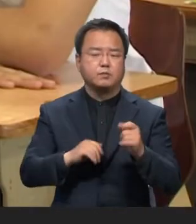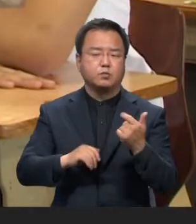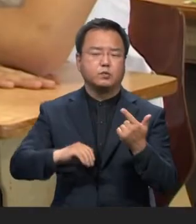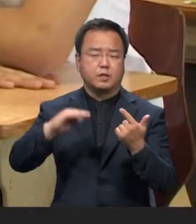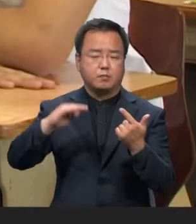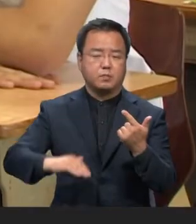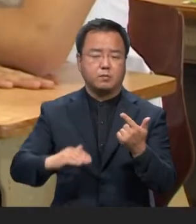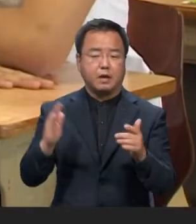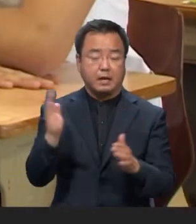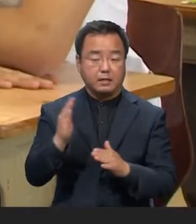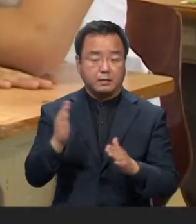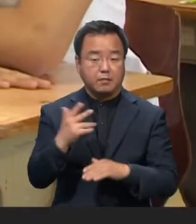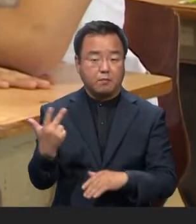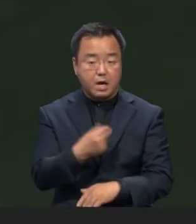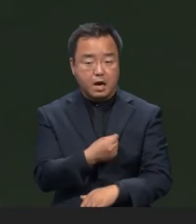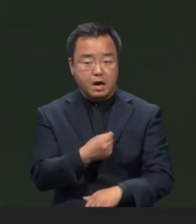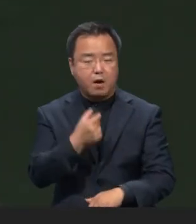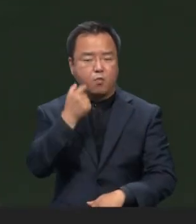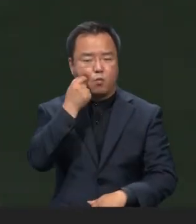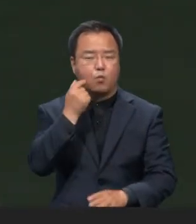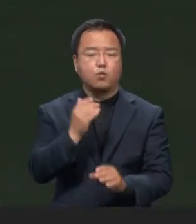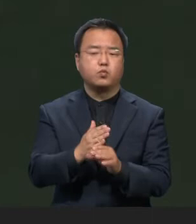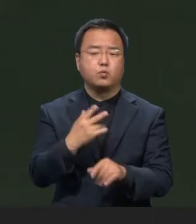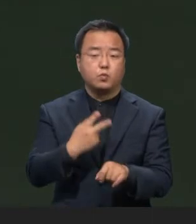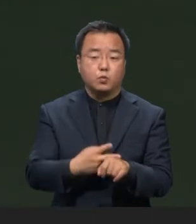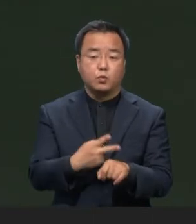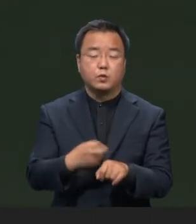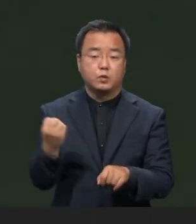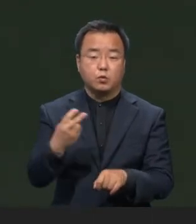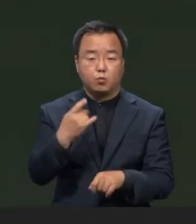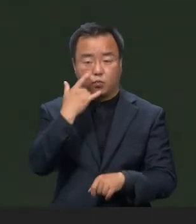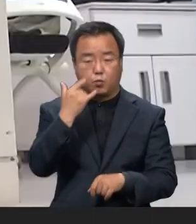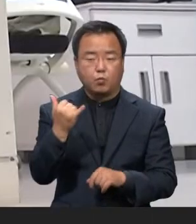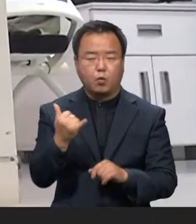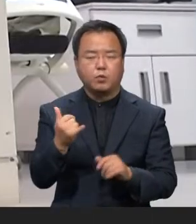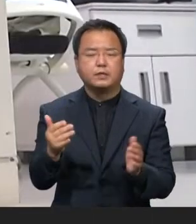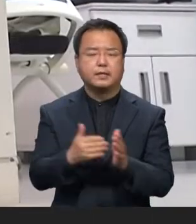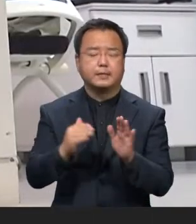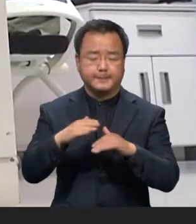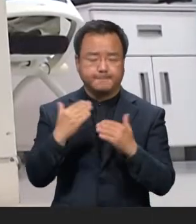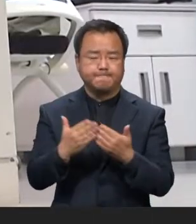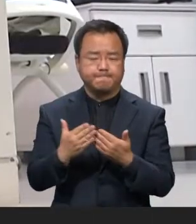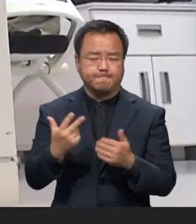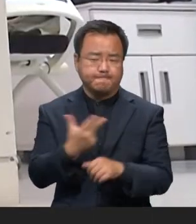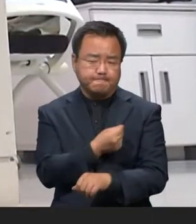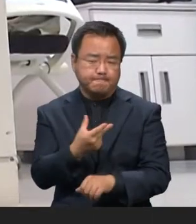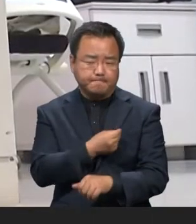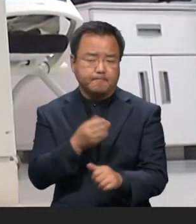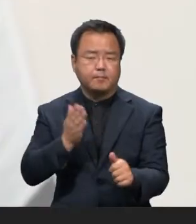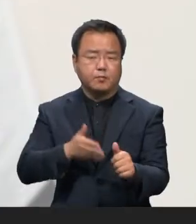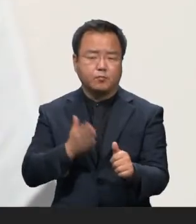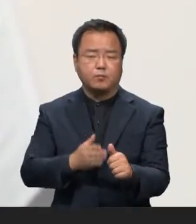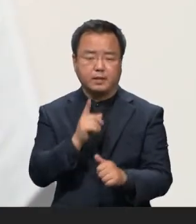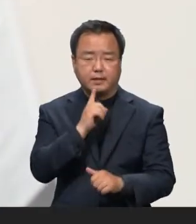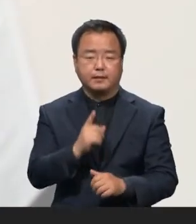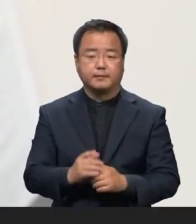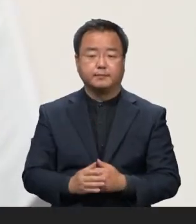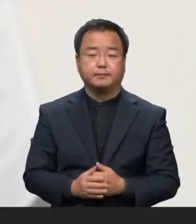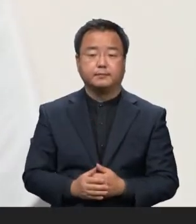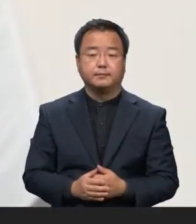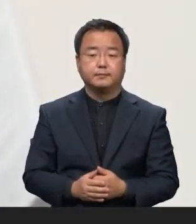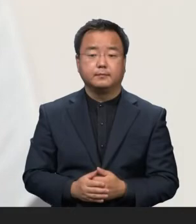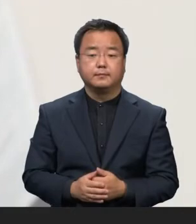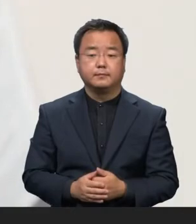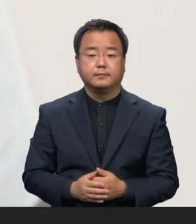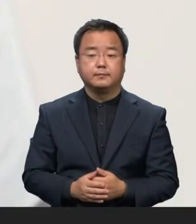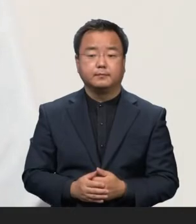백신을 맞을 수 없는 만큼 교사 뿐 아니라 학부모들도 적극적으로 백신을 맞아 달라고 당부했습니다 ebs 6